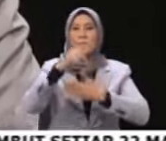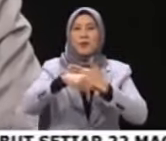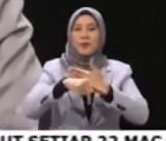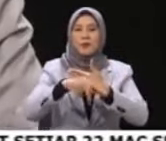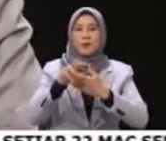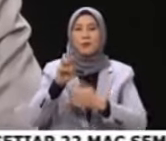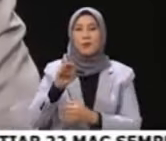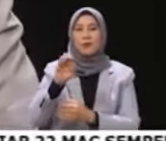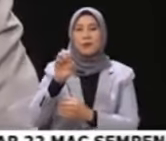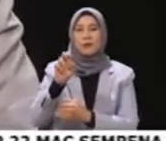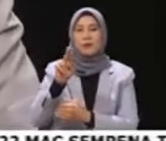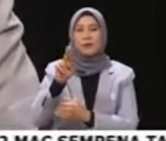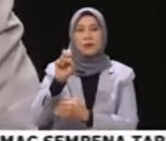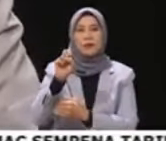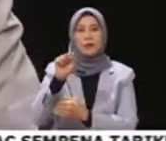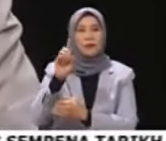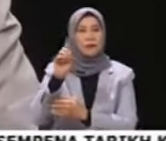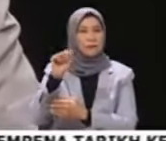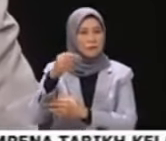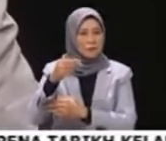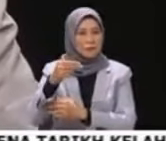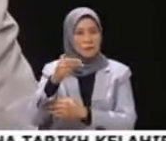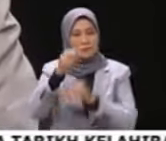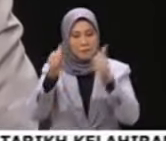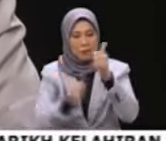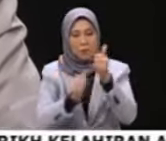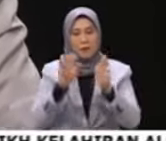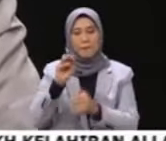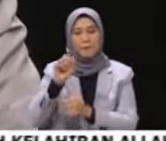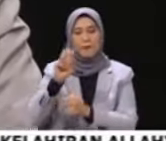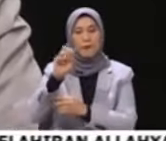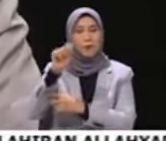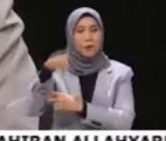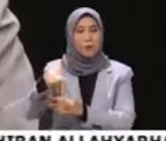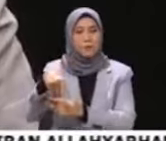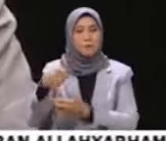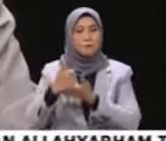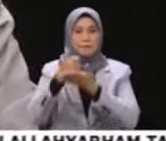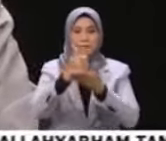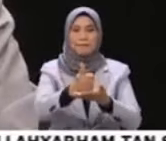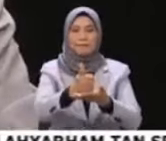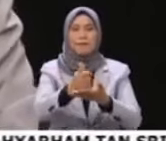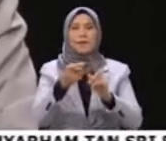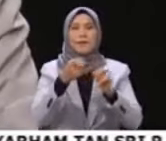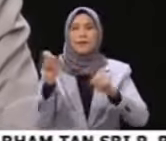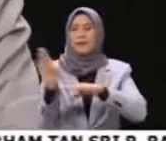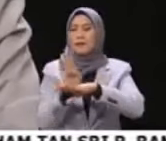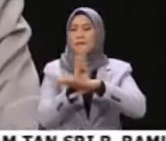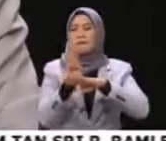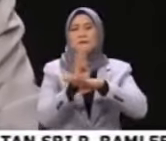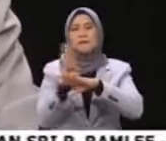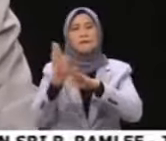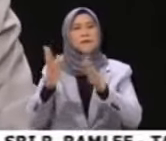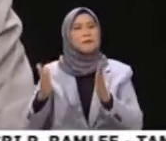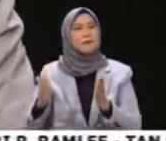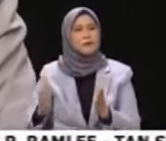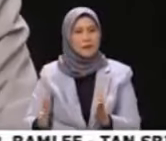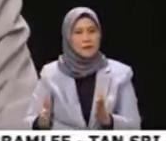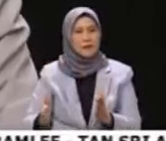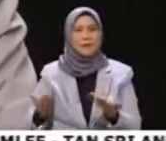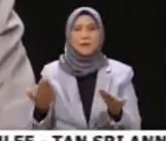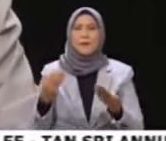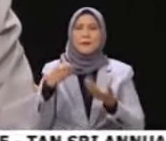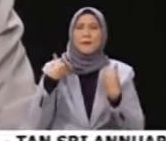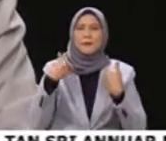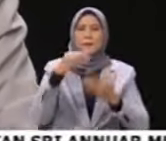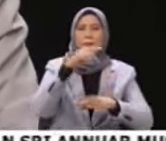Musaadah Tijariah. Di bawah MAWIP, kita nak membantu dari kalangan peniaga-peniaga yang berada di Labuan,